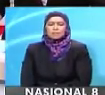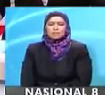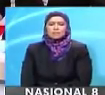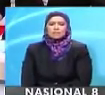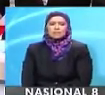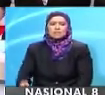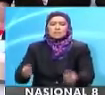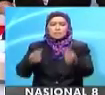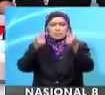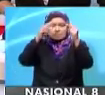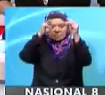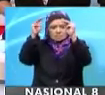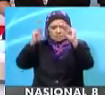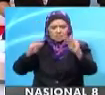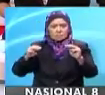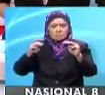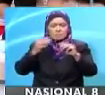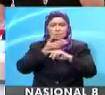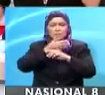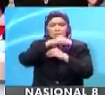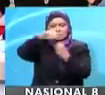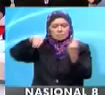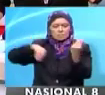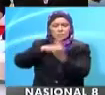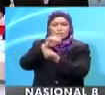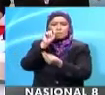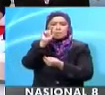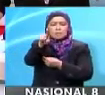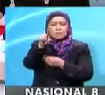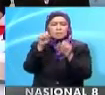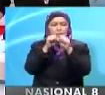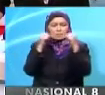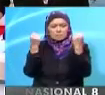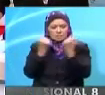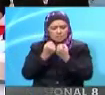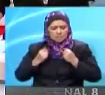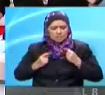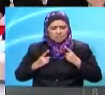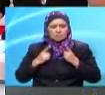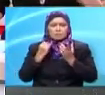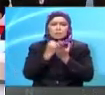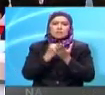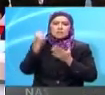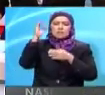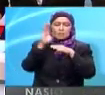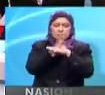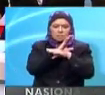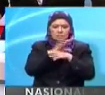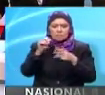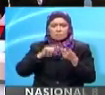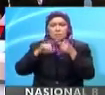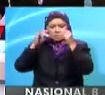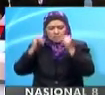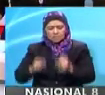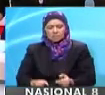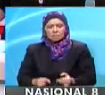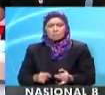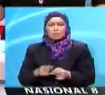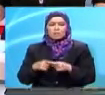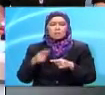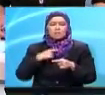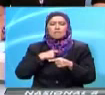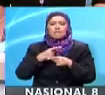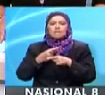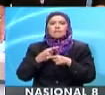Sempena musim haji ini, syarikat-syarikat swasta, institusi korat dan juga persendirian mengambil berkat menyumbang